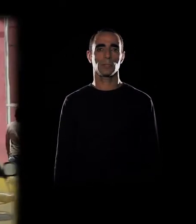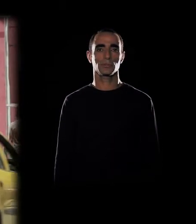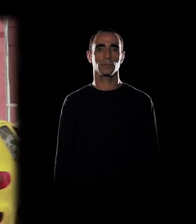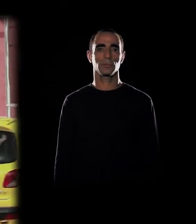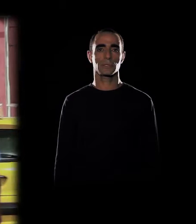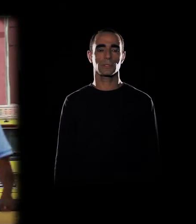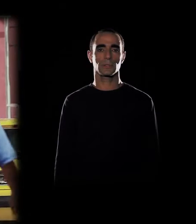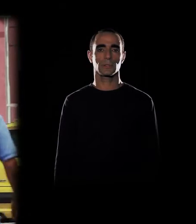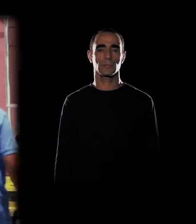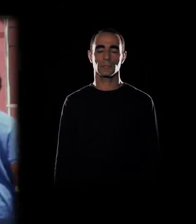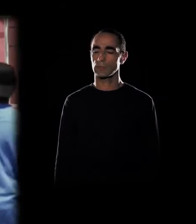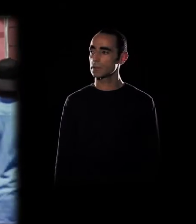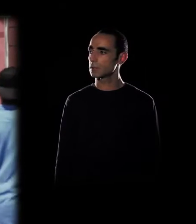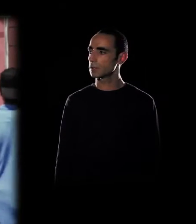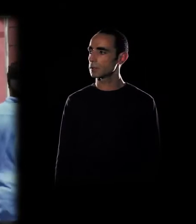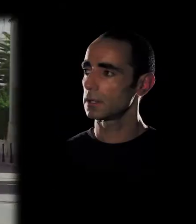في الدقلة بمعجون اللوز